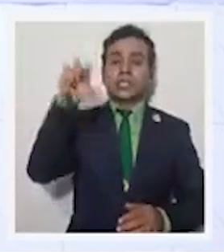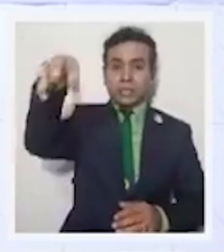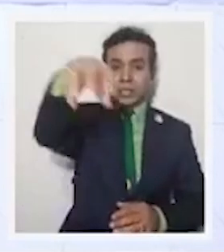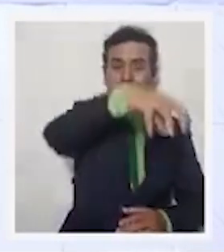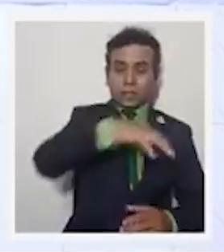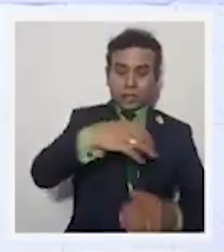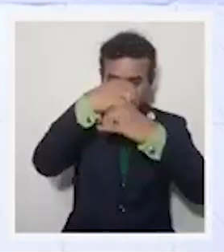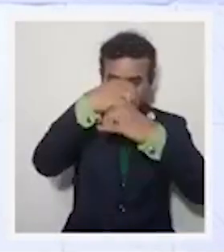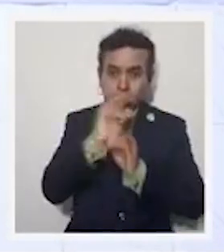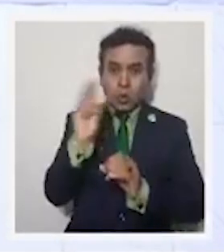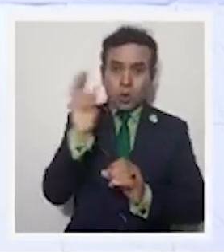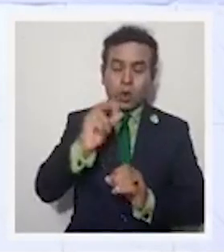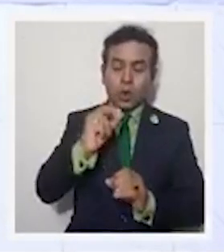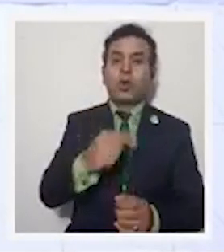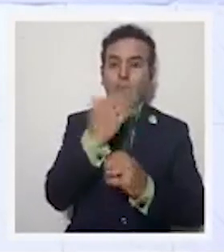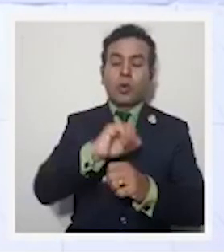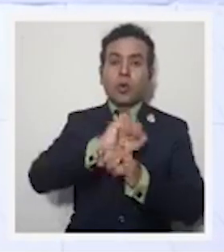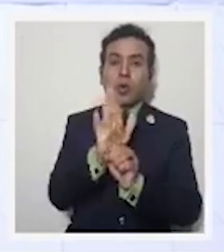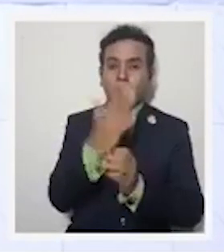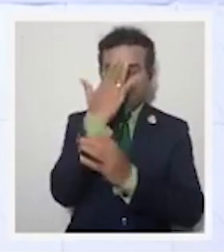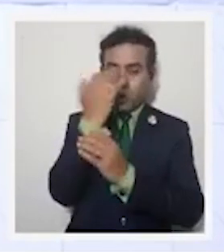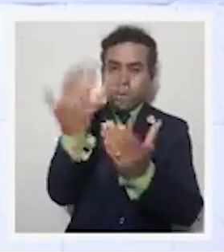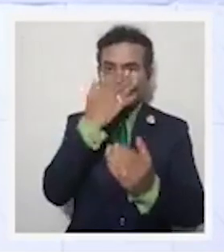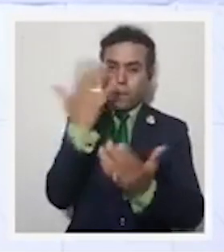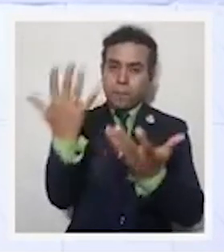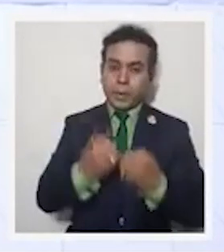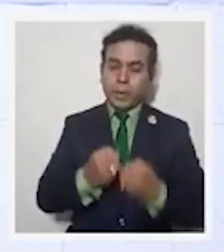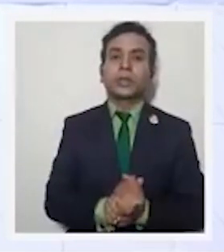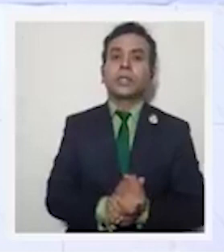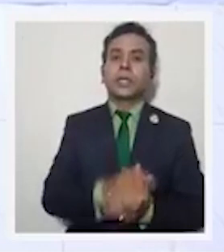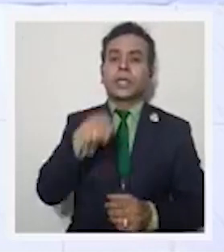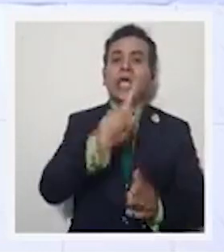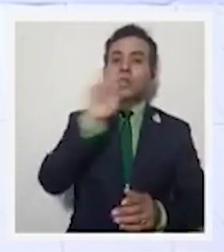যে ফলাফল আজকে দিয়েছি, আমাদের 33টি ল্যাব থেকে এই ফলাফলগুলো এসছে।